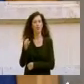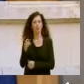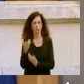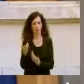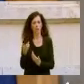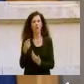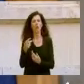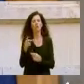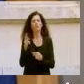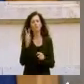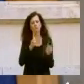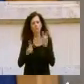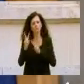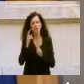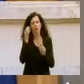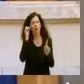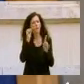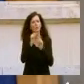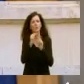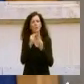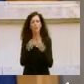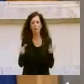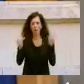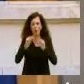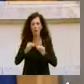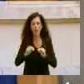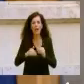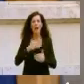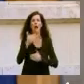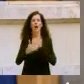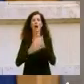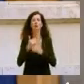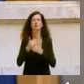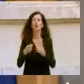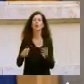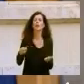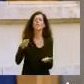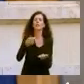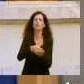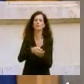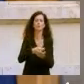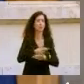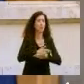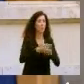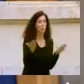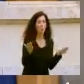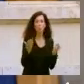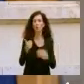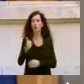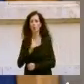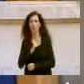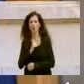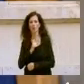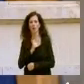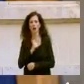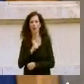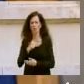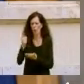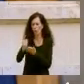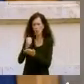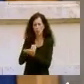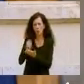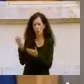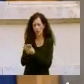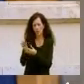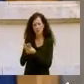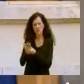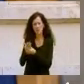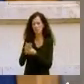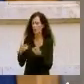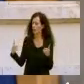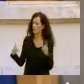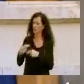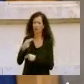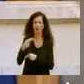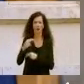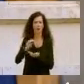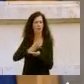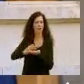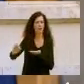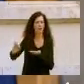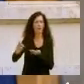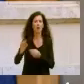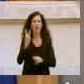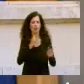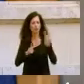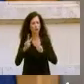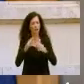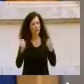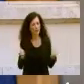investimenti pubblici e privati tagliando la burocrazia dobbiamo investire nelle grandi reti telematiche